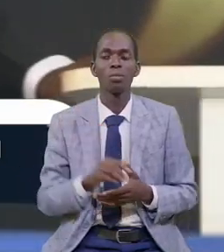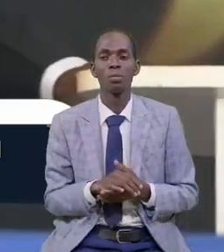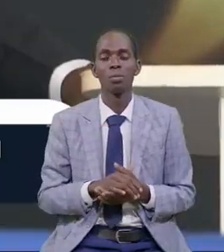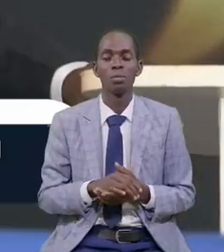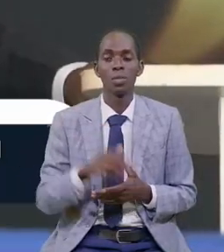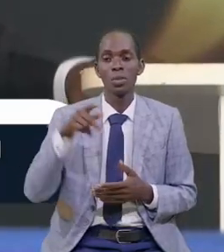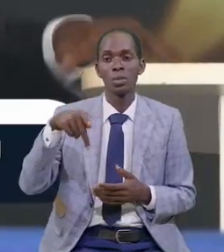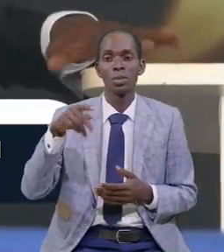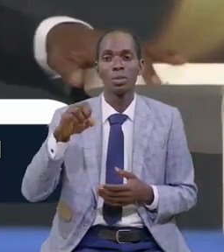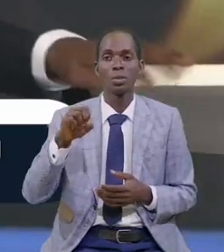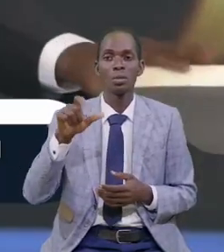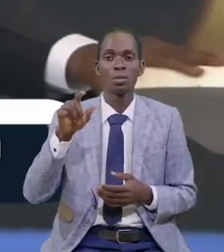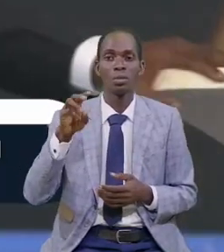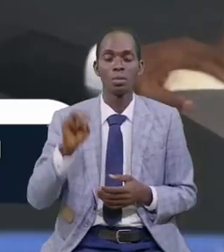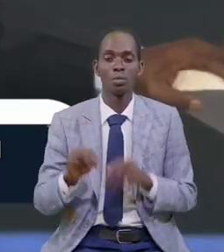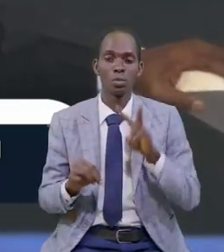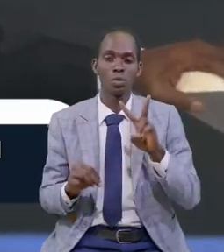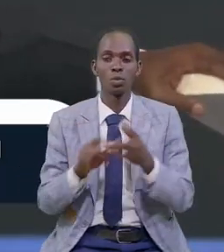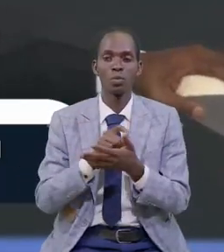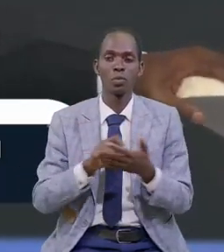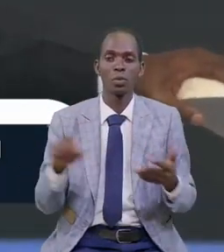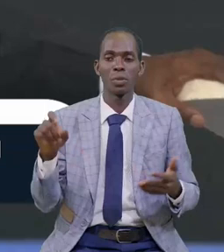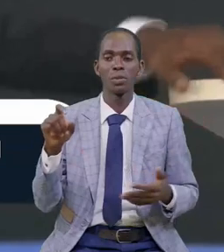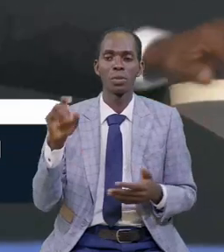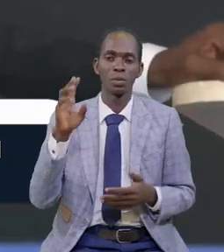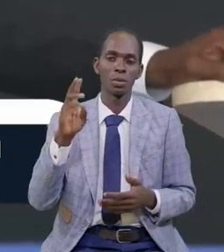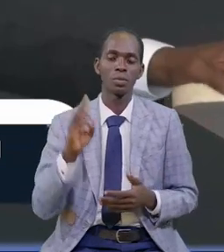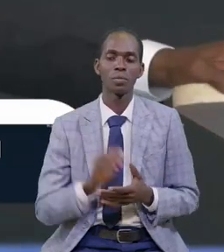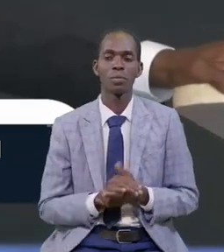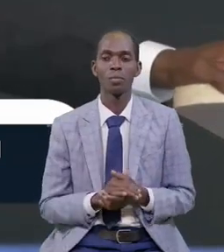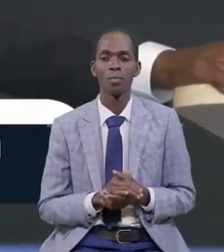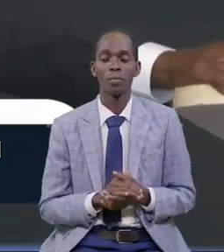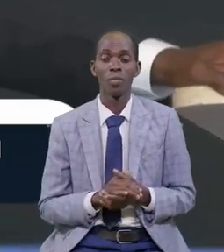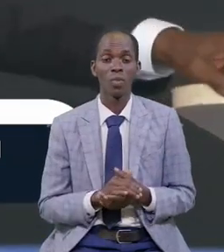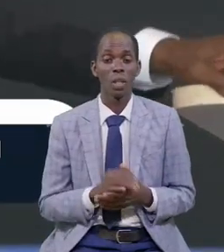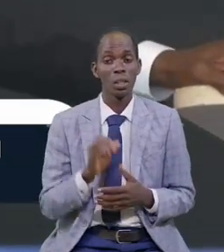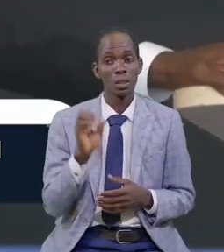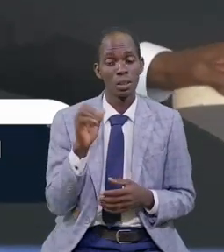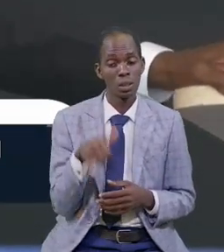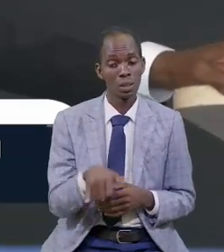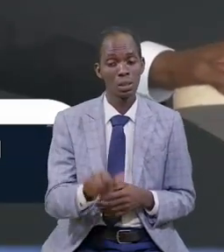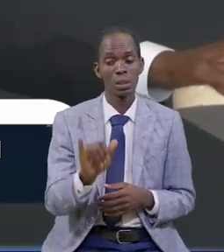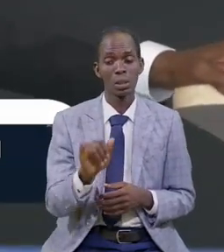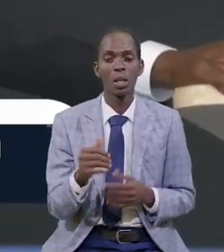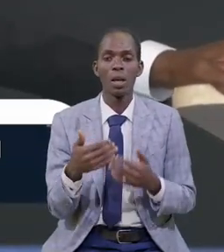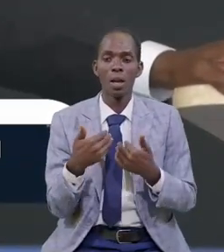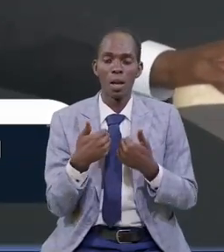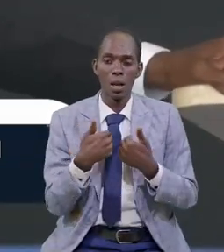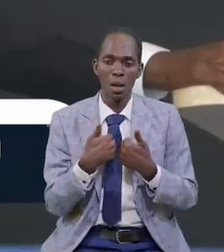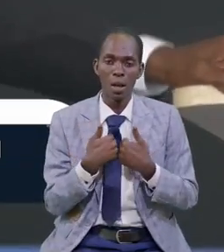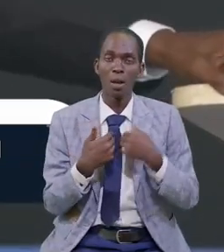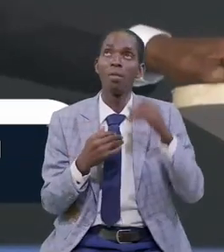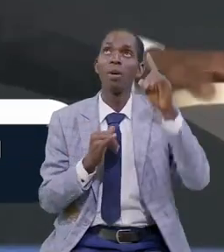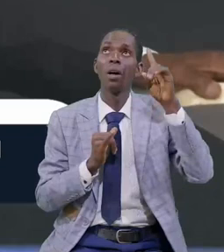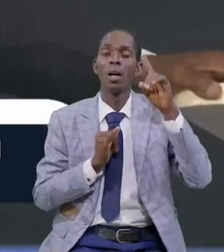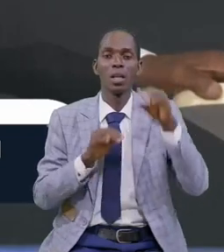2 psaume 2 le verset 6 c'est moi qui est OIN mon